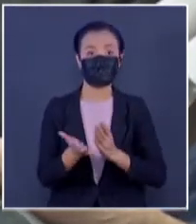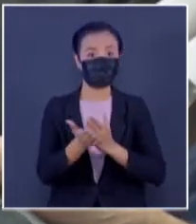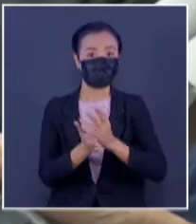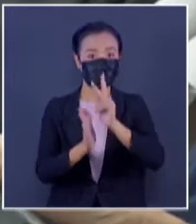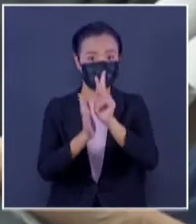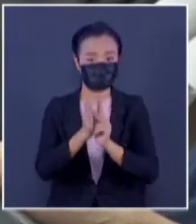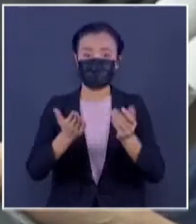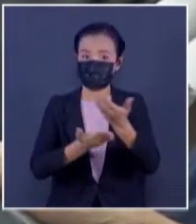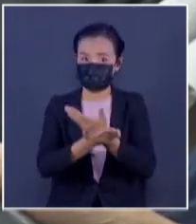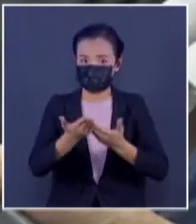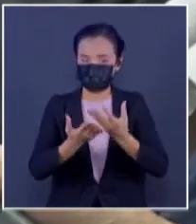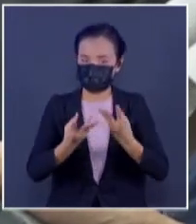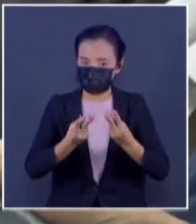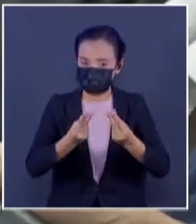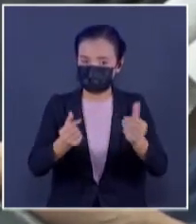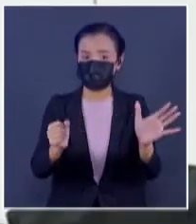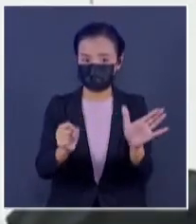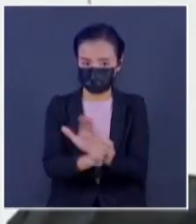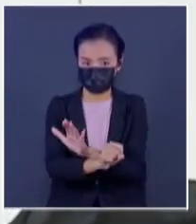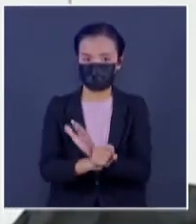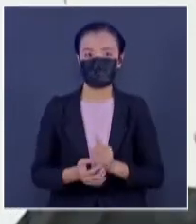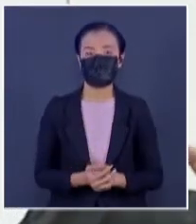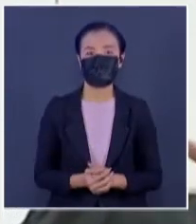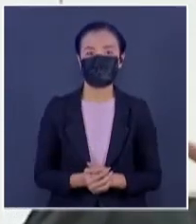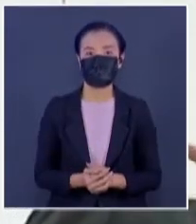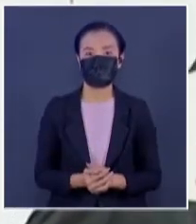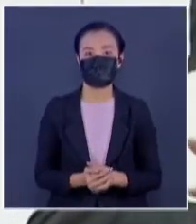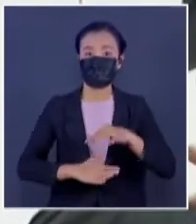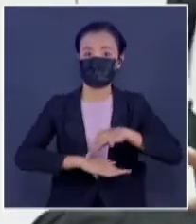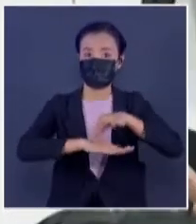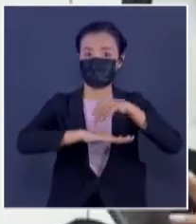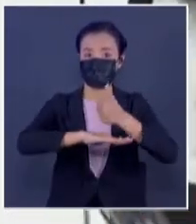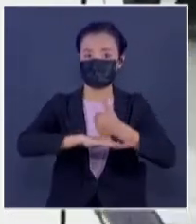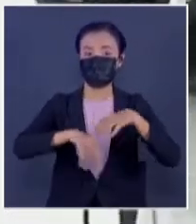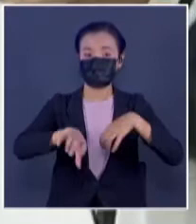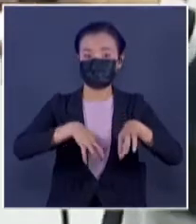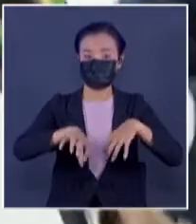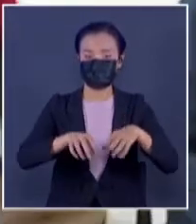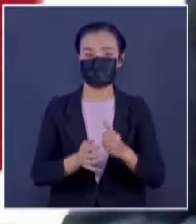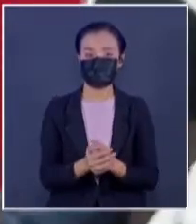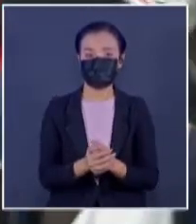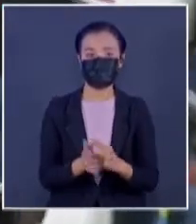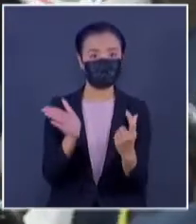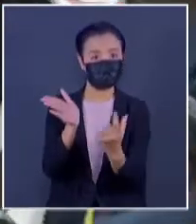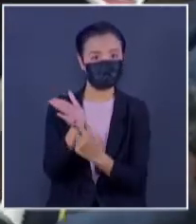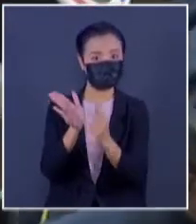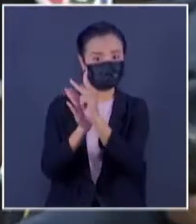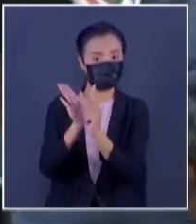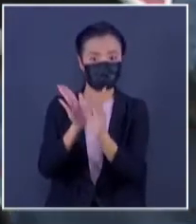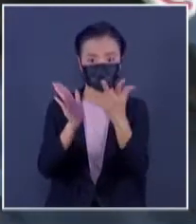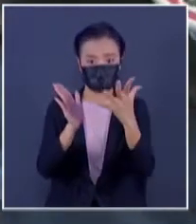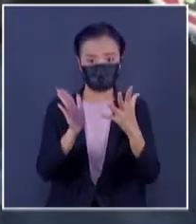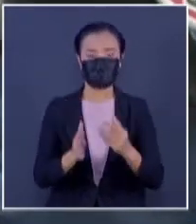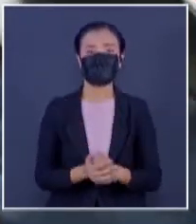ของพรรคได้พิจารณาด้วยความรอบคอบและรัดกุมแล้วครับอีกทั้งตำแหน่งผู้อำนวยการพรรคไม่ได้ถูกระบุไว้ในกฎหมายพรรค